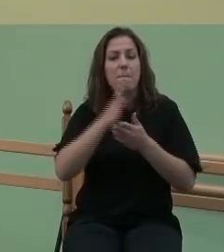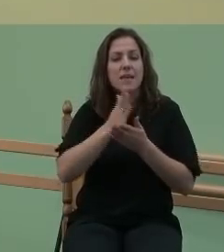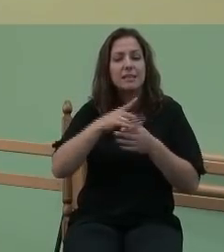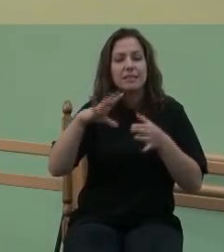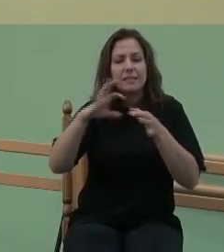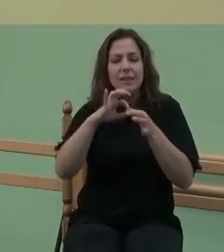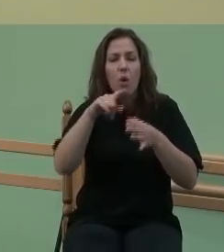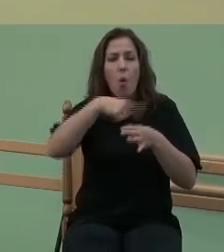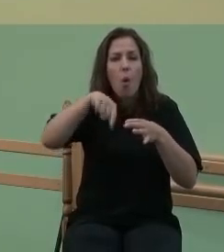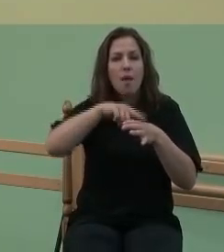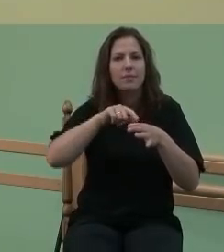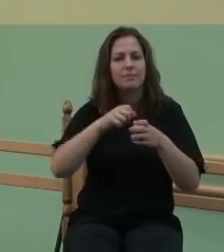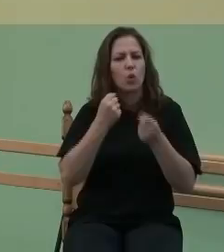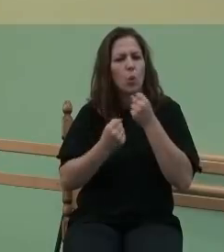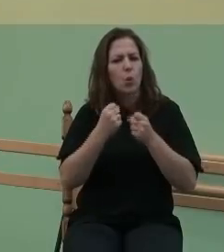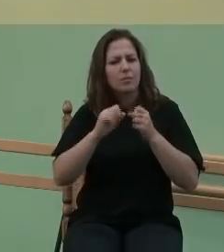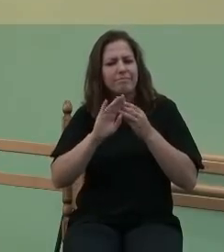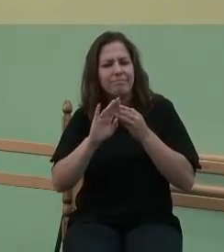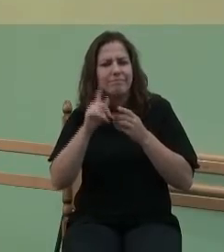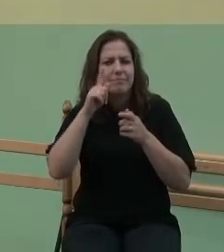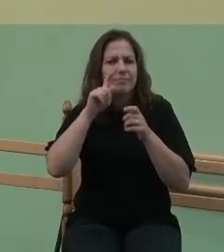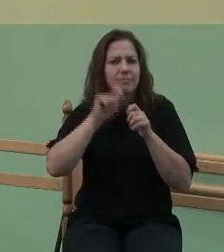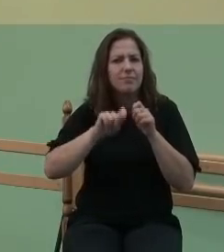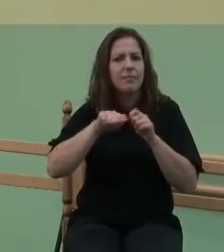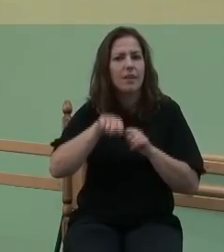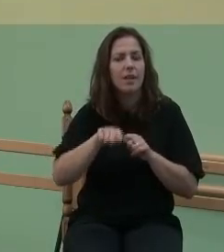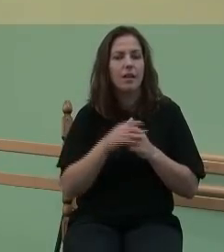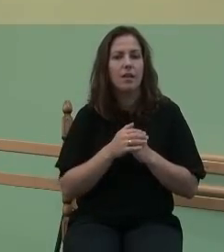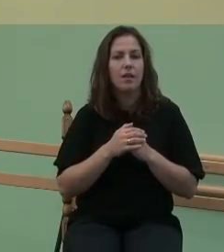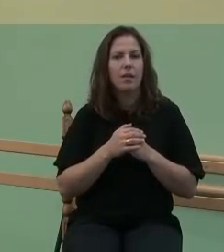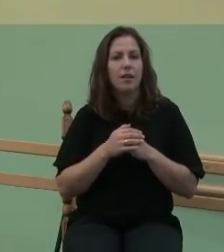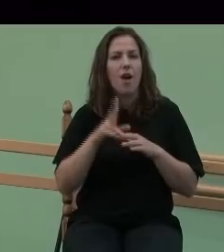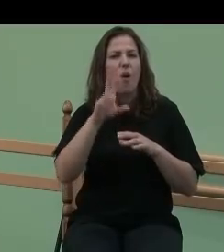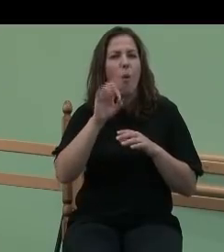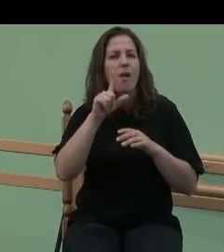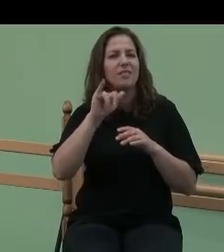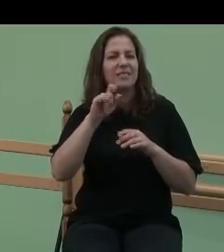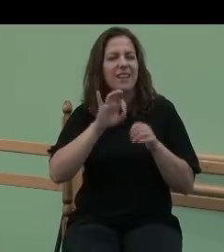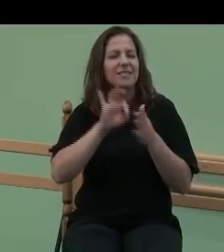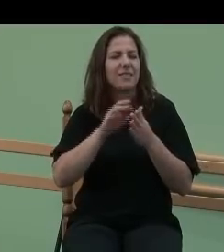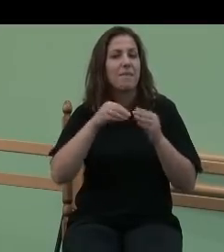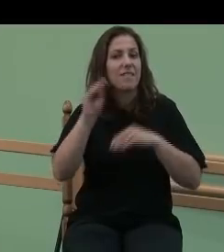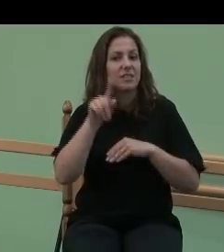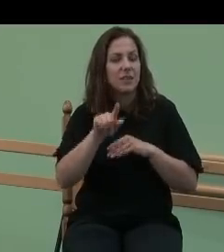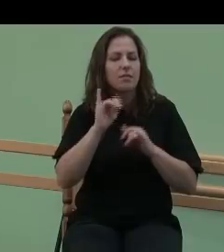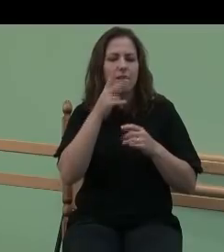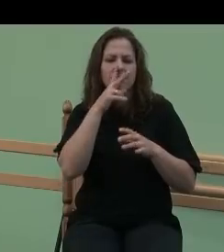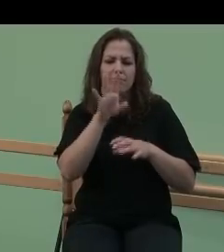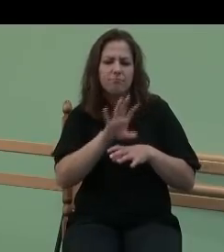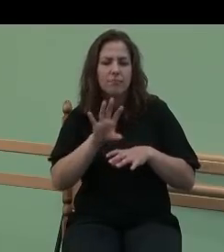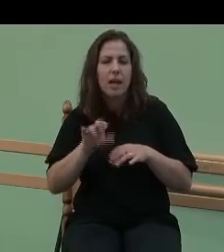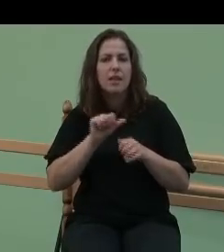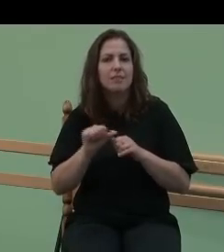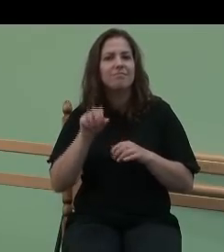kołami jest trudna do rozstrzygania i oczywiście jak zachodzą na siebie, to tych kolizji jest więcej i jak się te kolizje rozstrzyga,